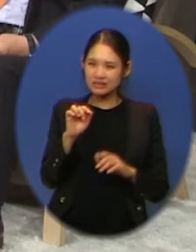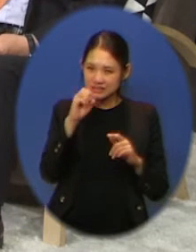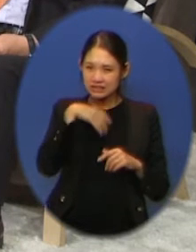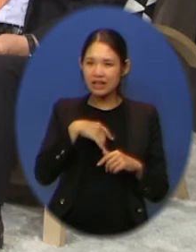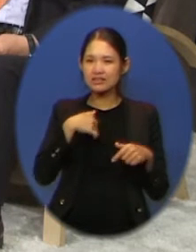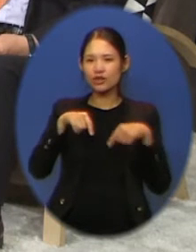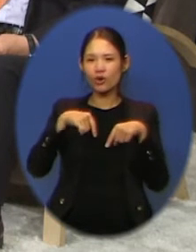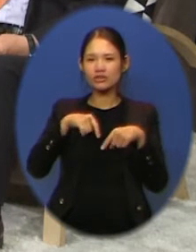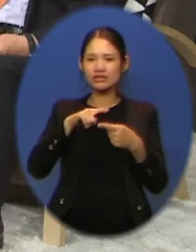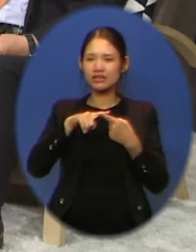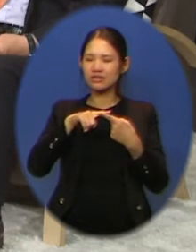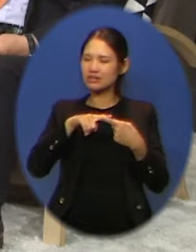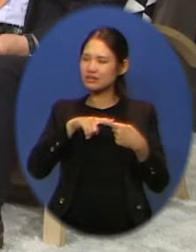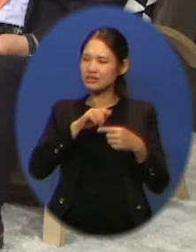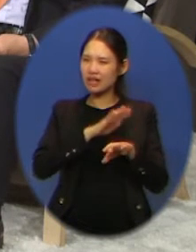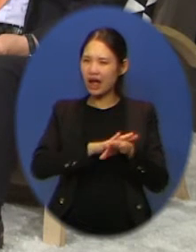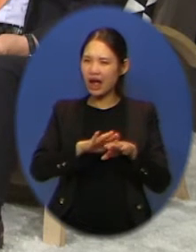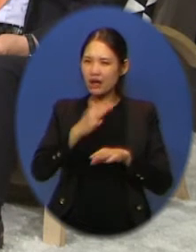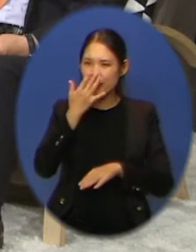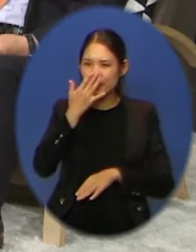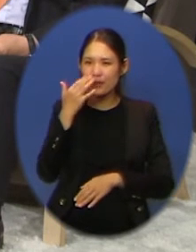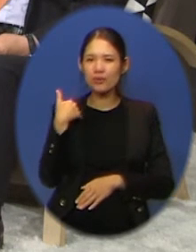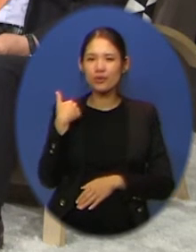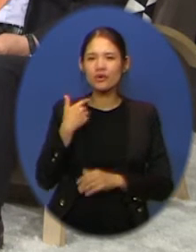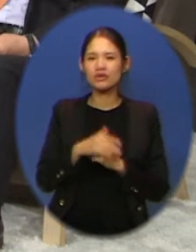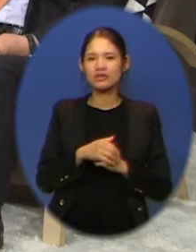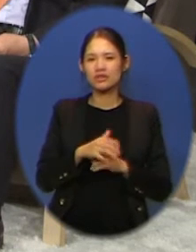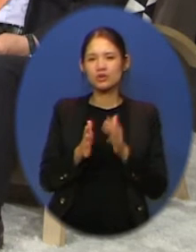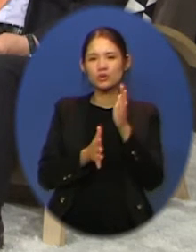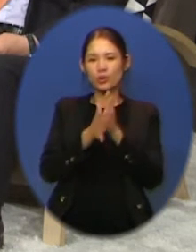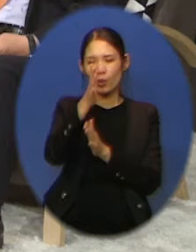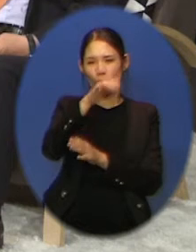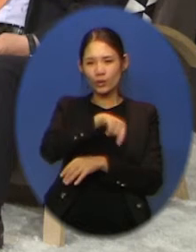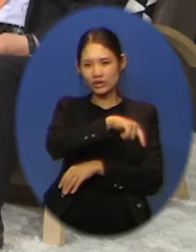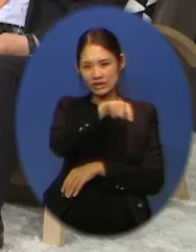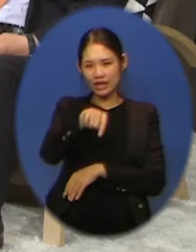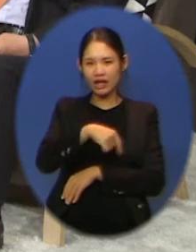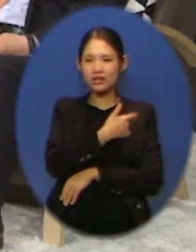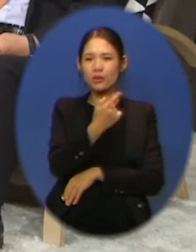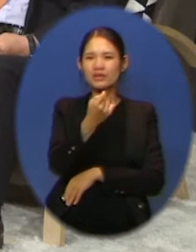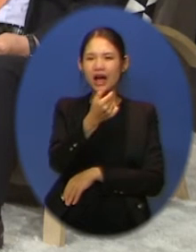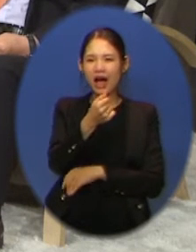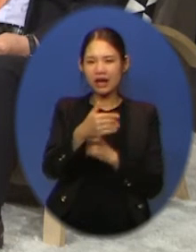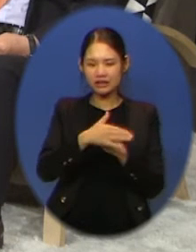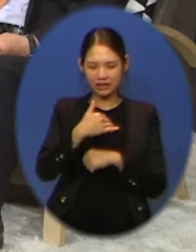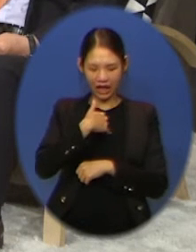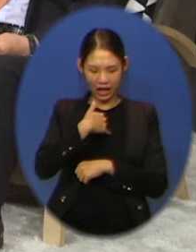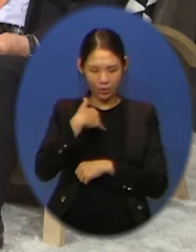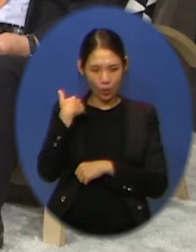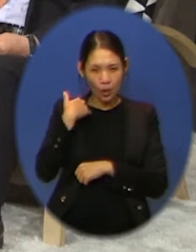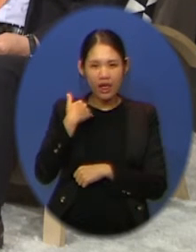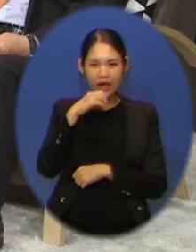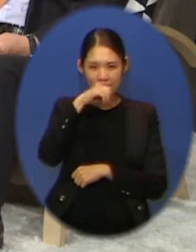그때 내 생각에 우리 도시가 적기 때문에 네. 날 모르는구나 좀 기다려보자 하고